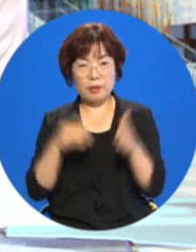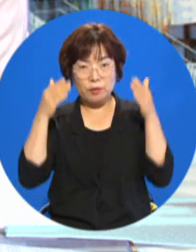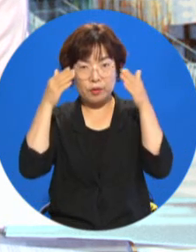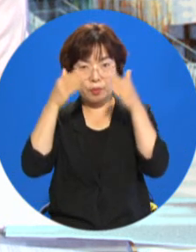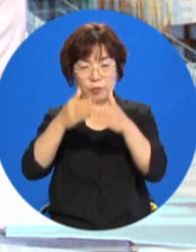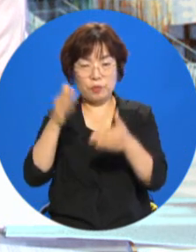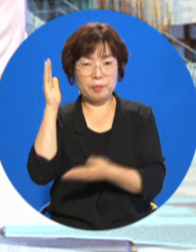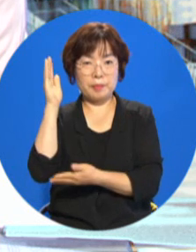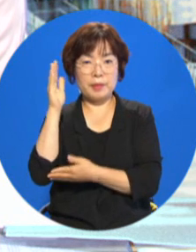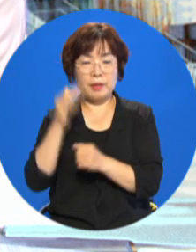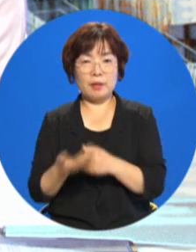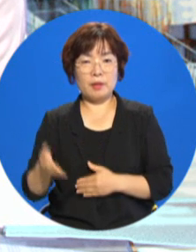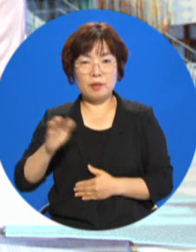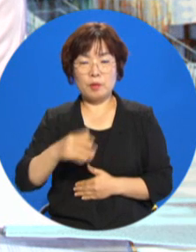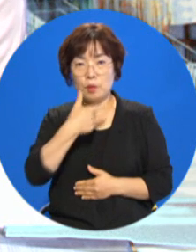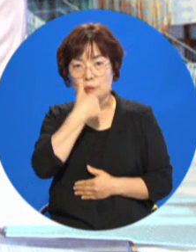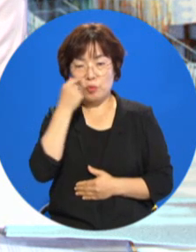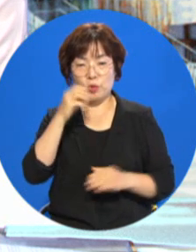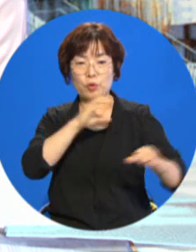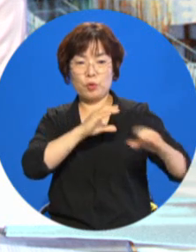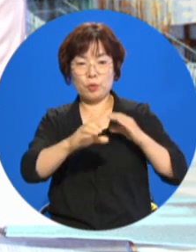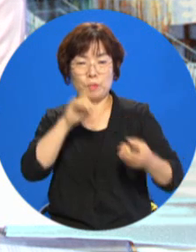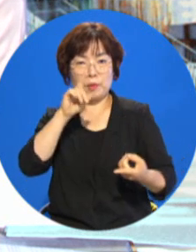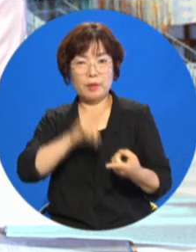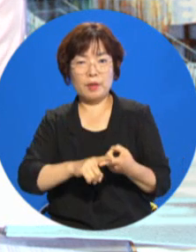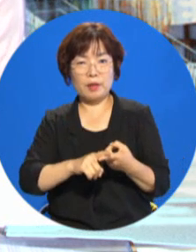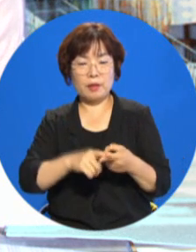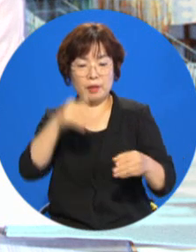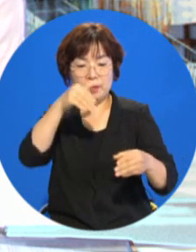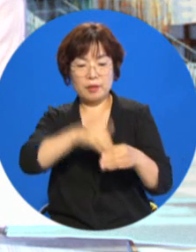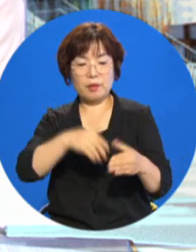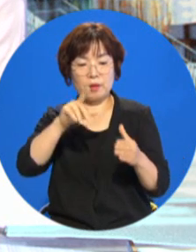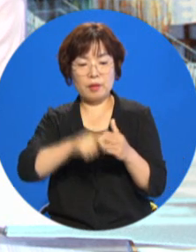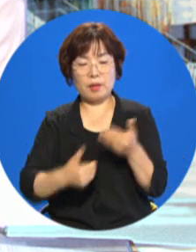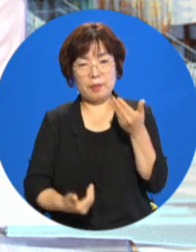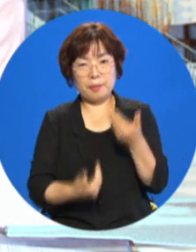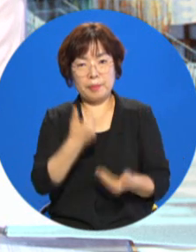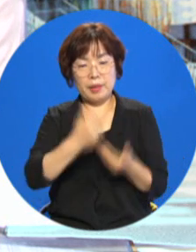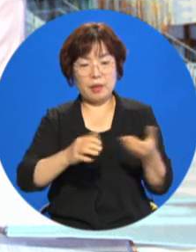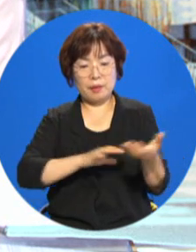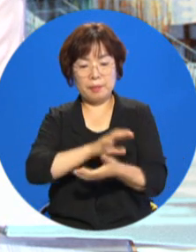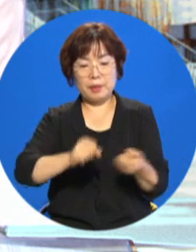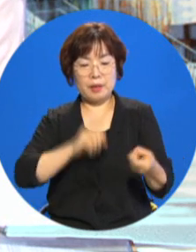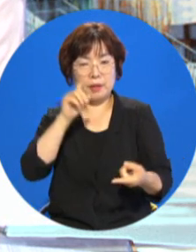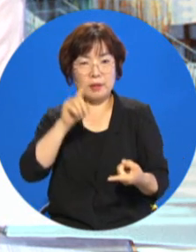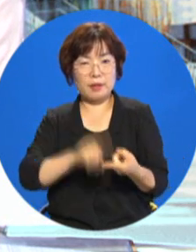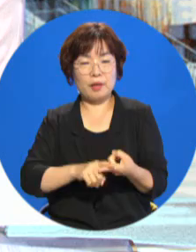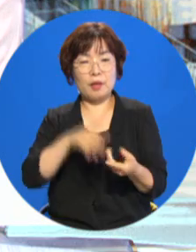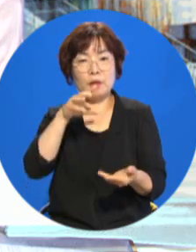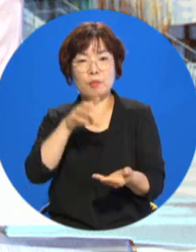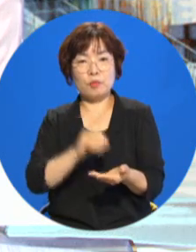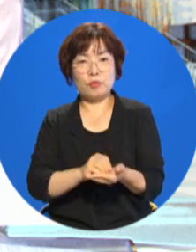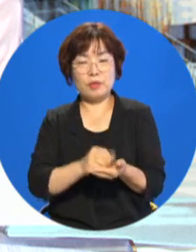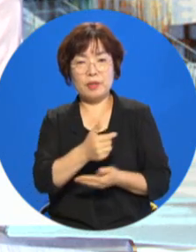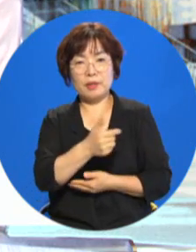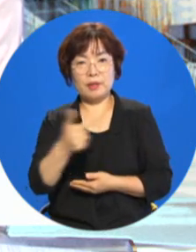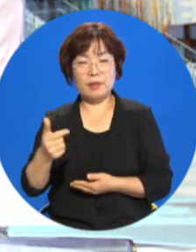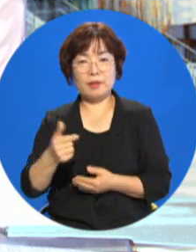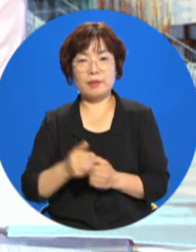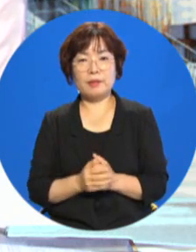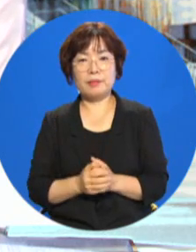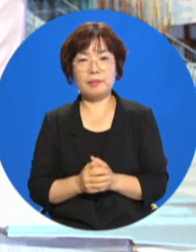말했습니다. 하지만 부족한 소통 행정과 지난 선거 과정에서 남아있는 분열과 갈등 등 해결해야 할 과제도